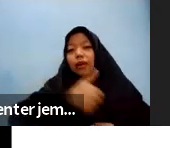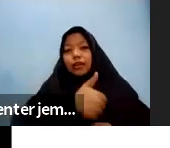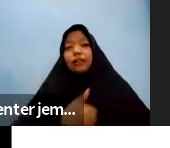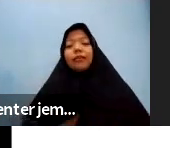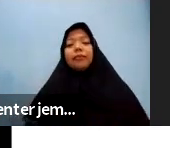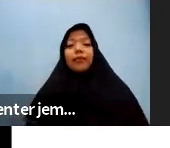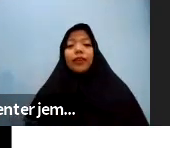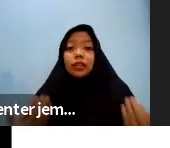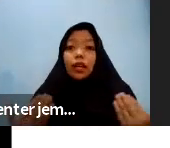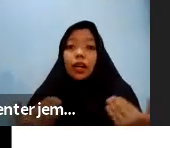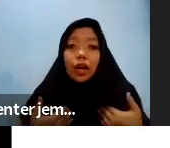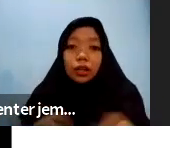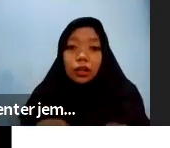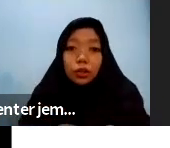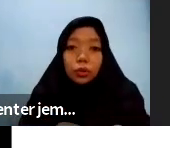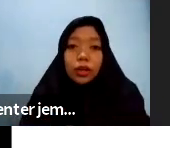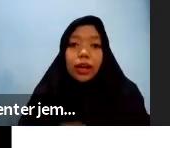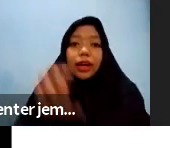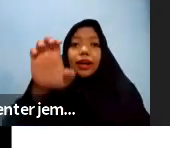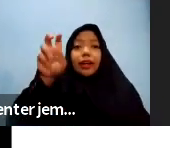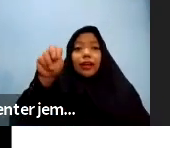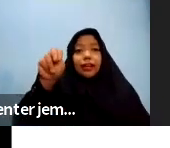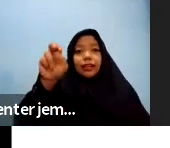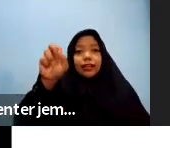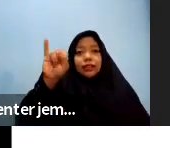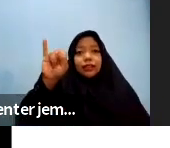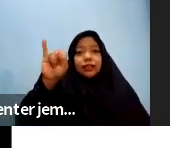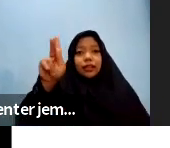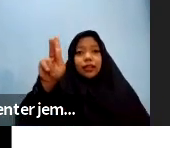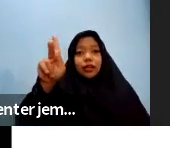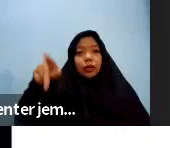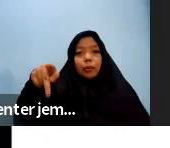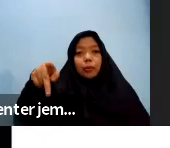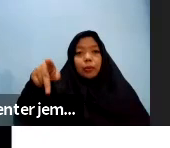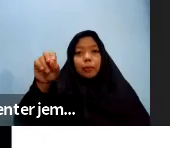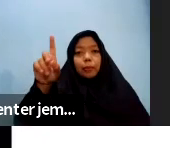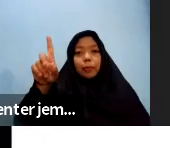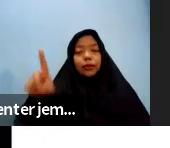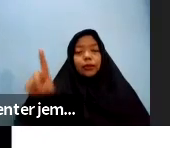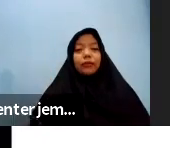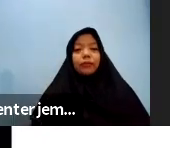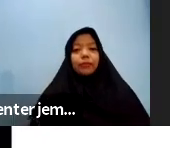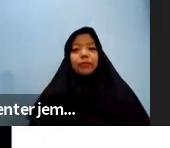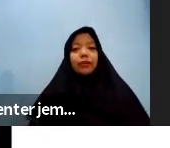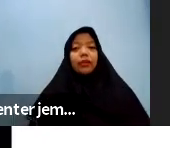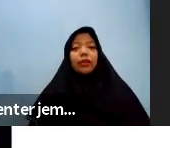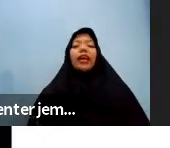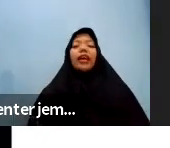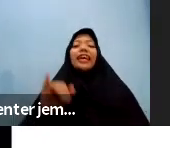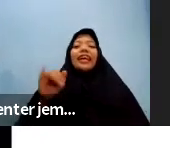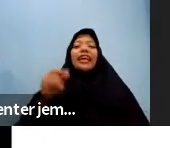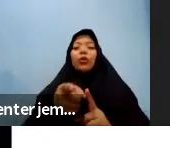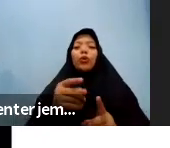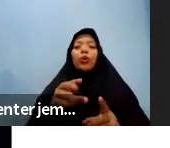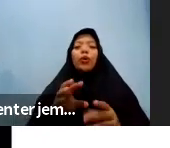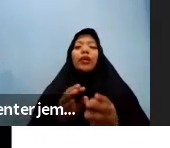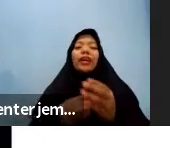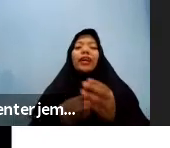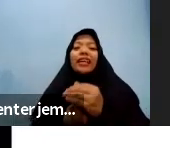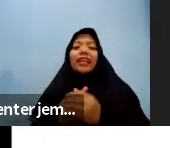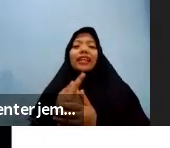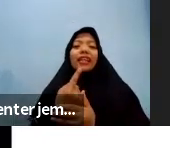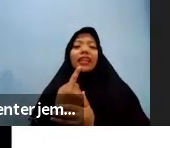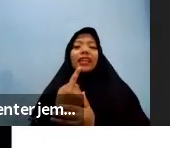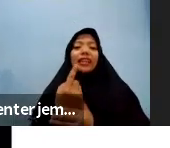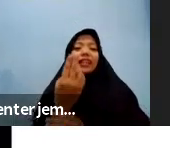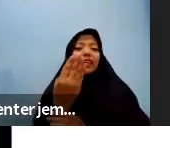pop ini berisi tentang referensi atau ringkasan mengenai informasi dari semua cabang pengetahuan ini Tentunya merangkum